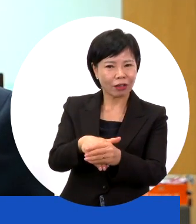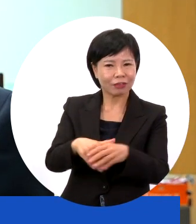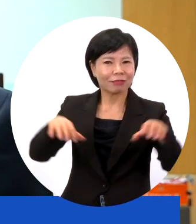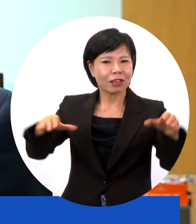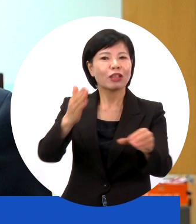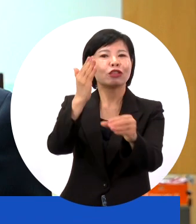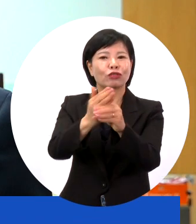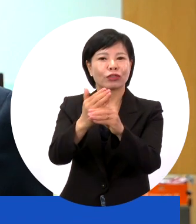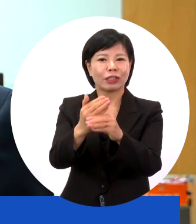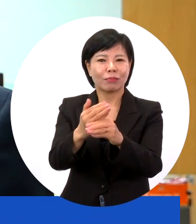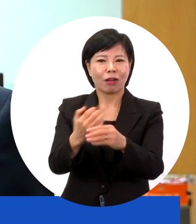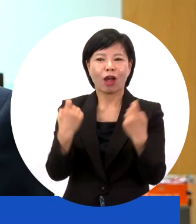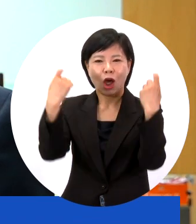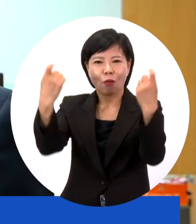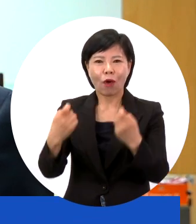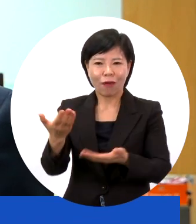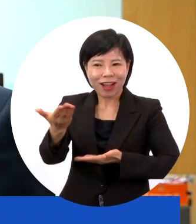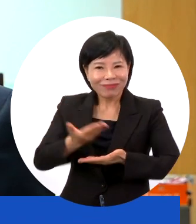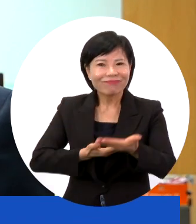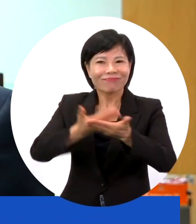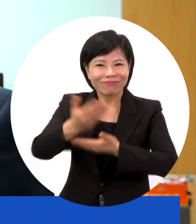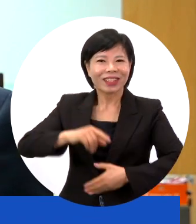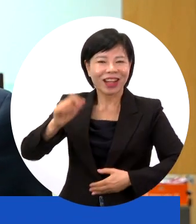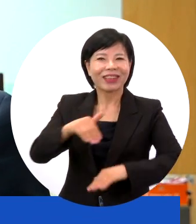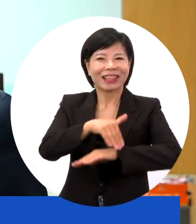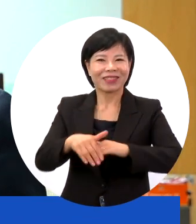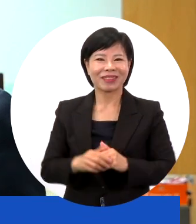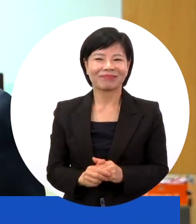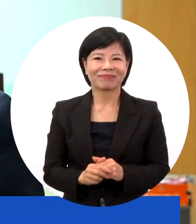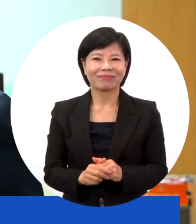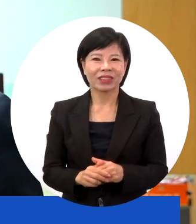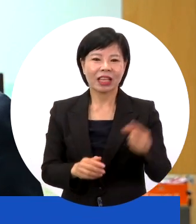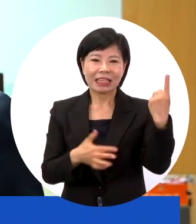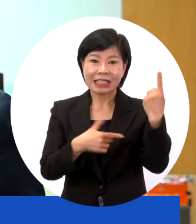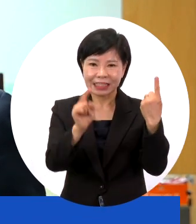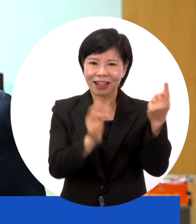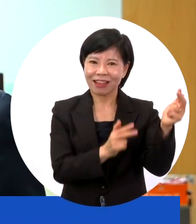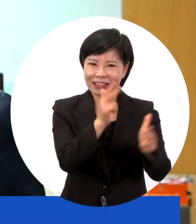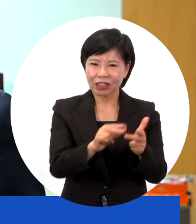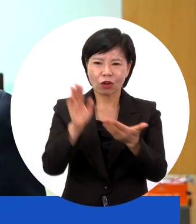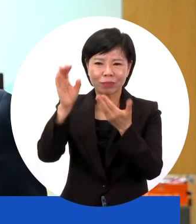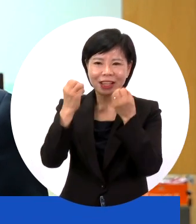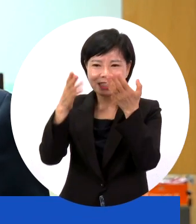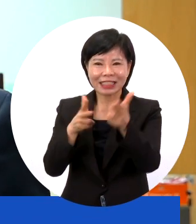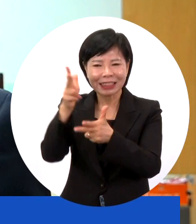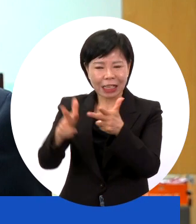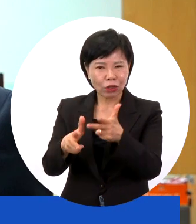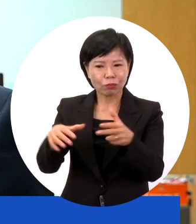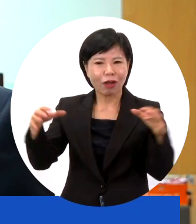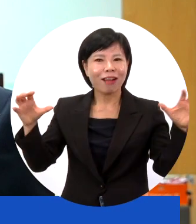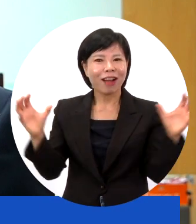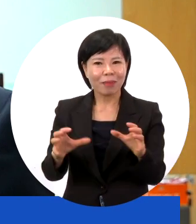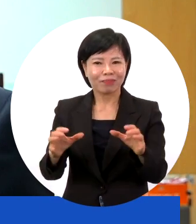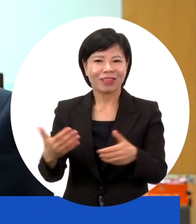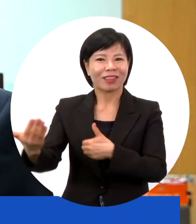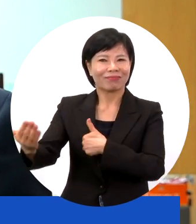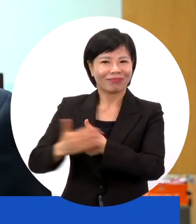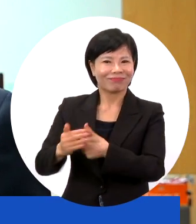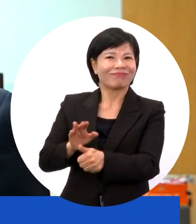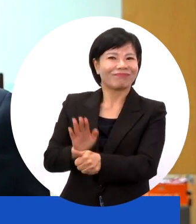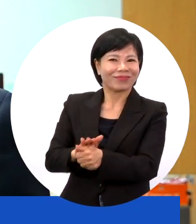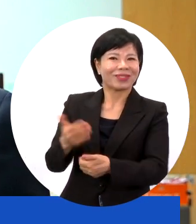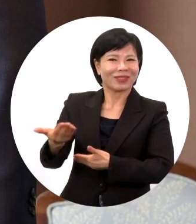간 관광산업 분야의 교류 협력을 강화할 계획입니다. 1차 산업, 미래 신산업 분야에서도 교류를